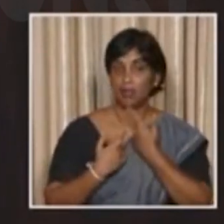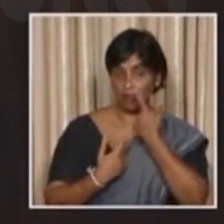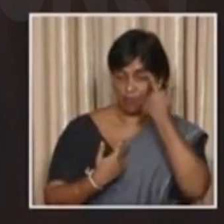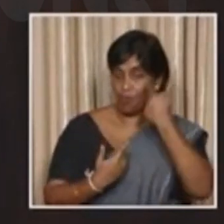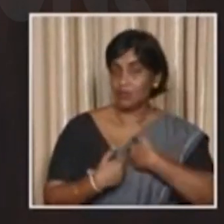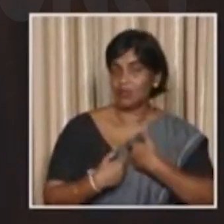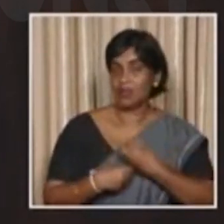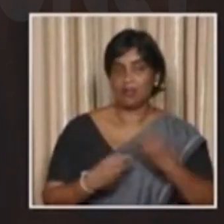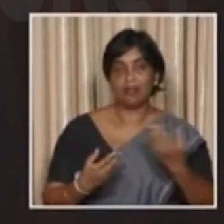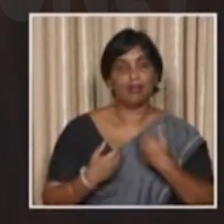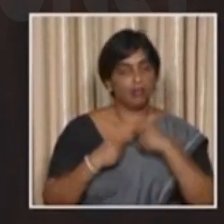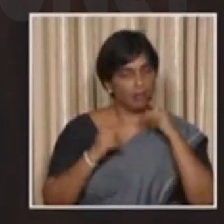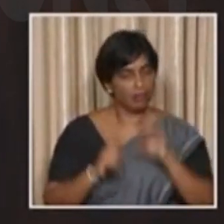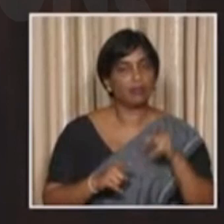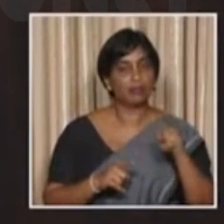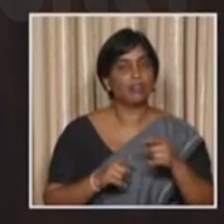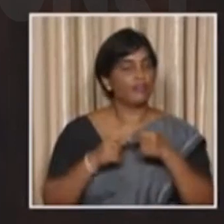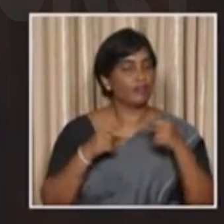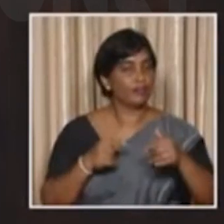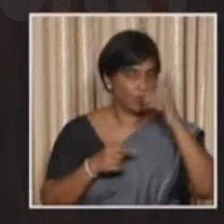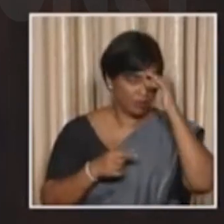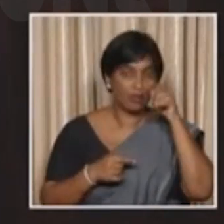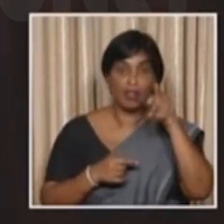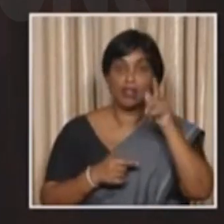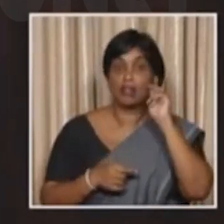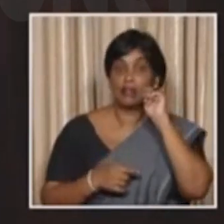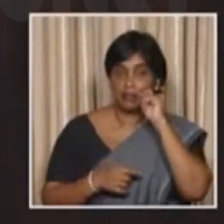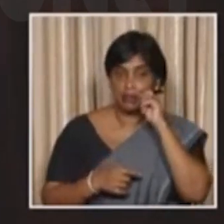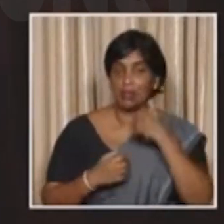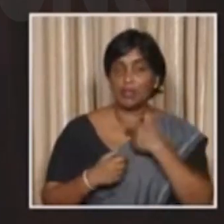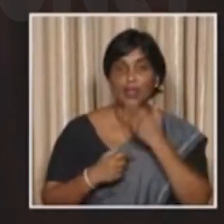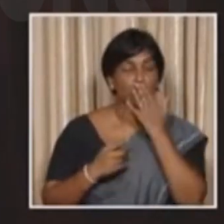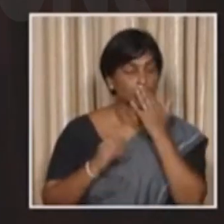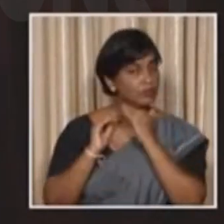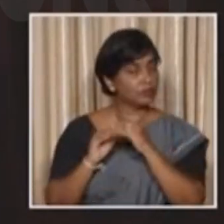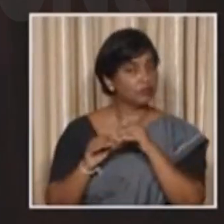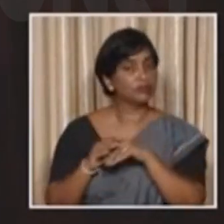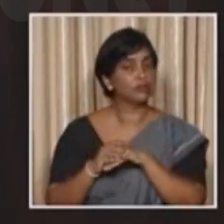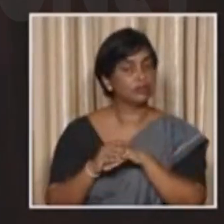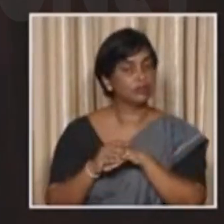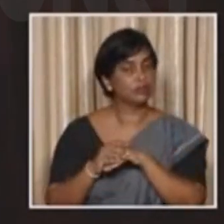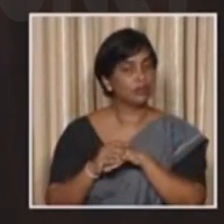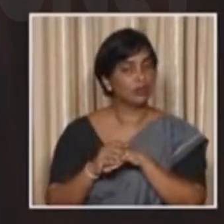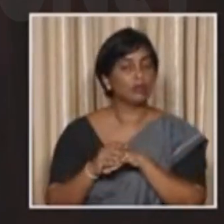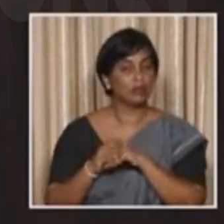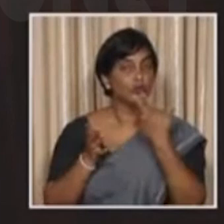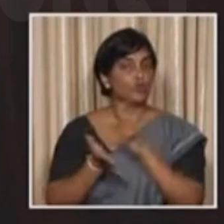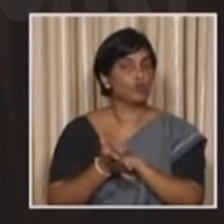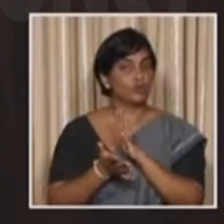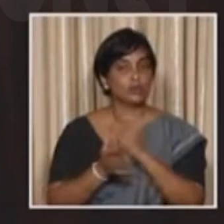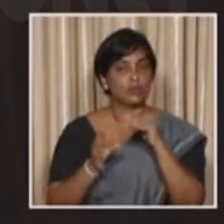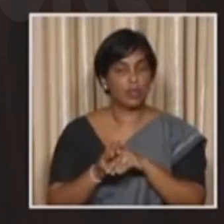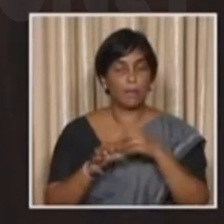ඝාතනය කරන්න එපා මලඟ අදත් තියෙනවා විපක්ෂ නායකතුමා ඔබතුමාගේ පියා අපේ ඉස්කෝලේ එක්තරා උත්සයකට